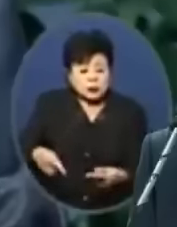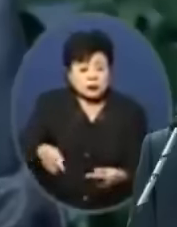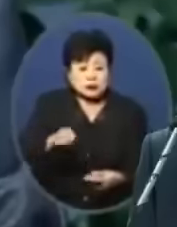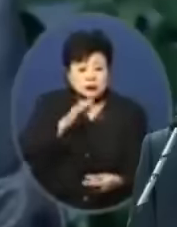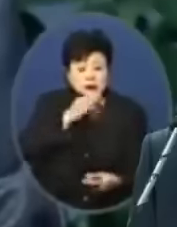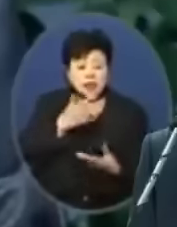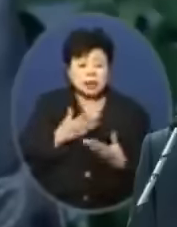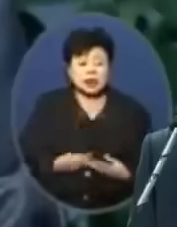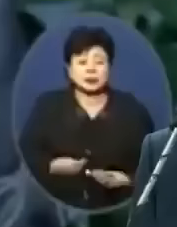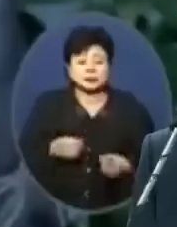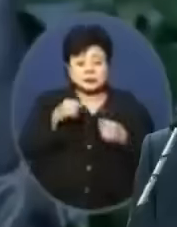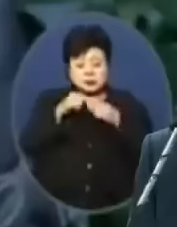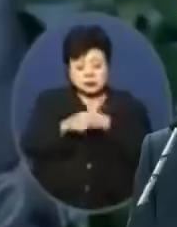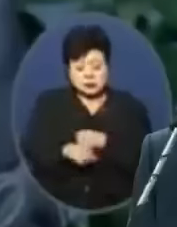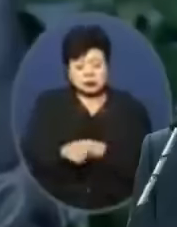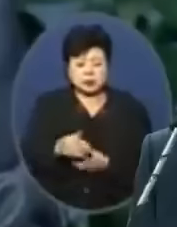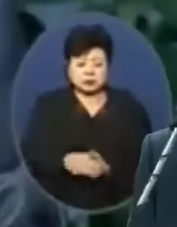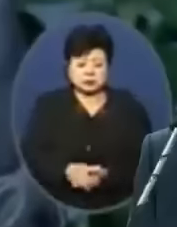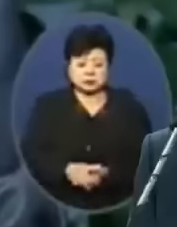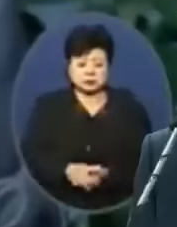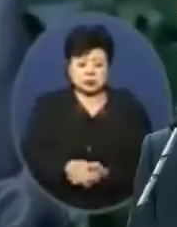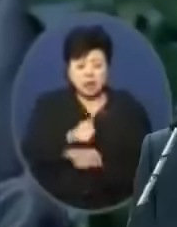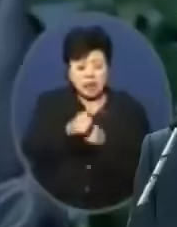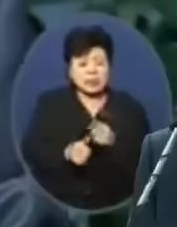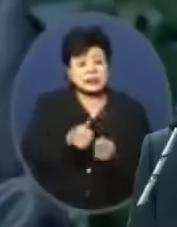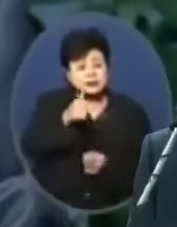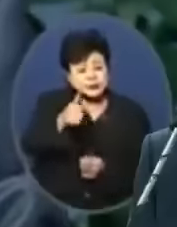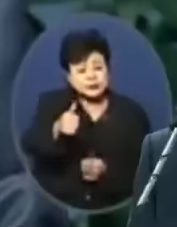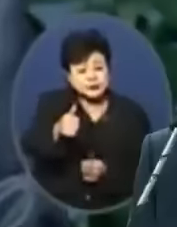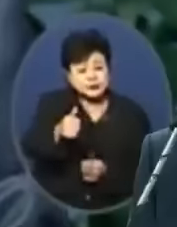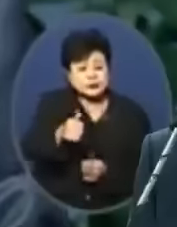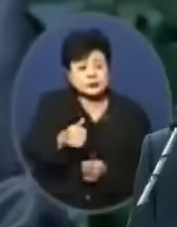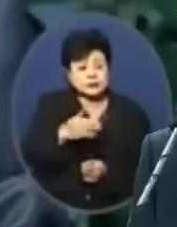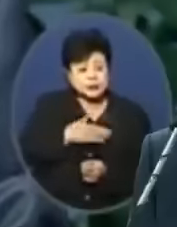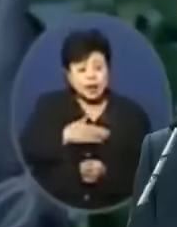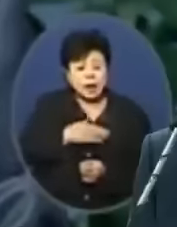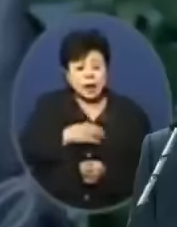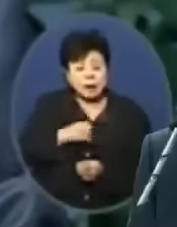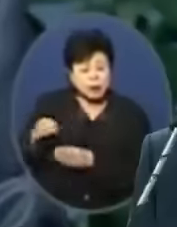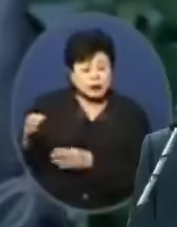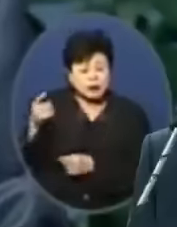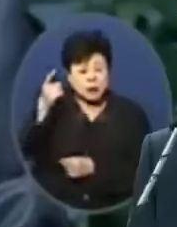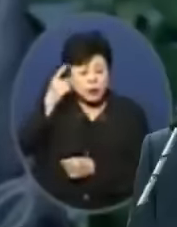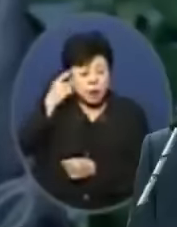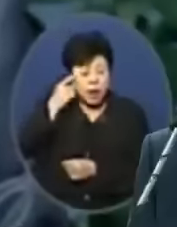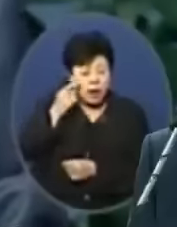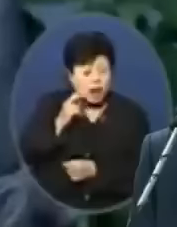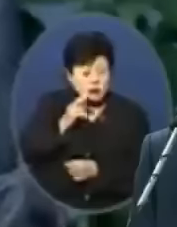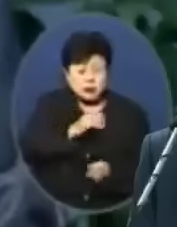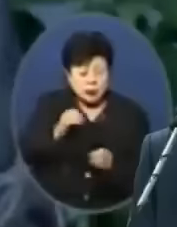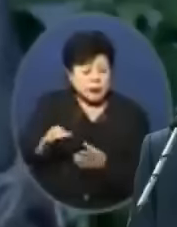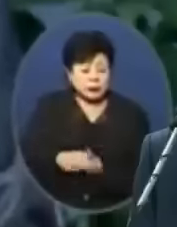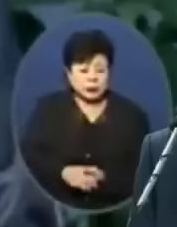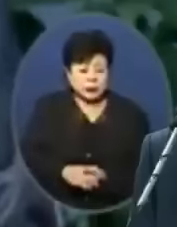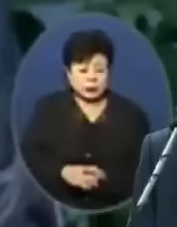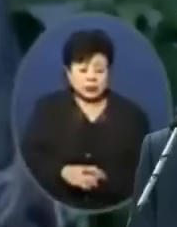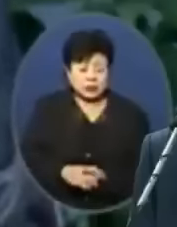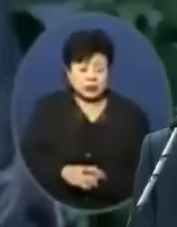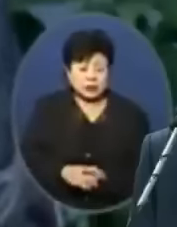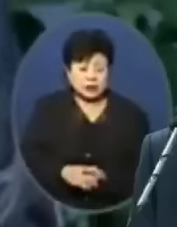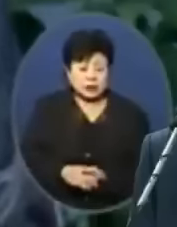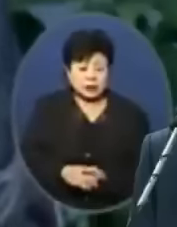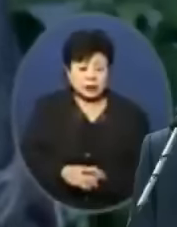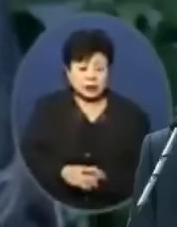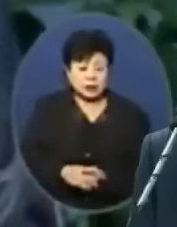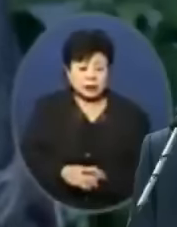하다가 얼마나 낙심하고 좌절했든지 하나님 나를 버려도 이렇게 혹독하게 버리십니까?